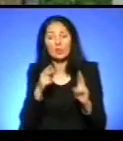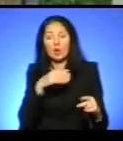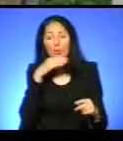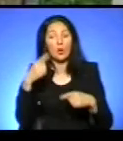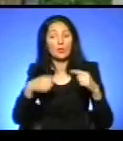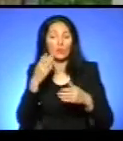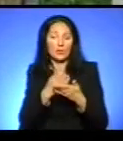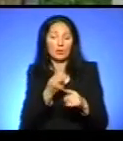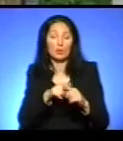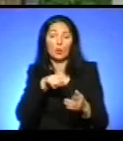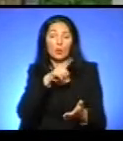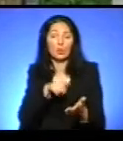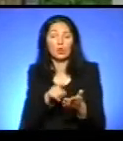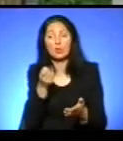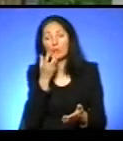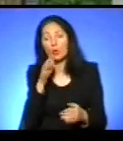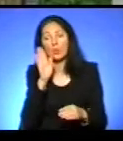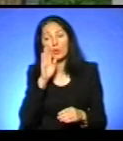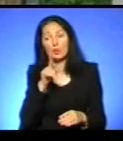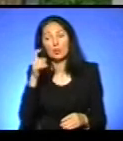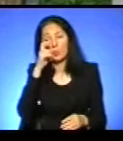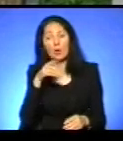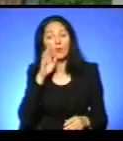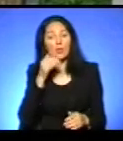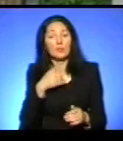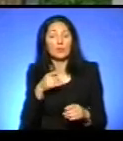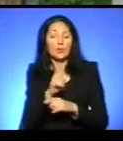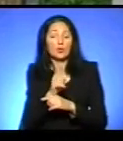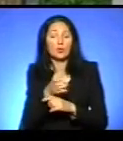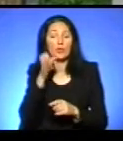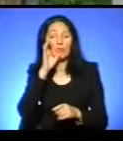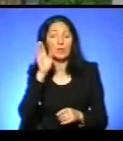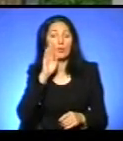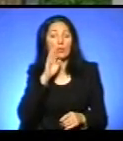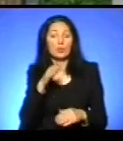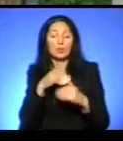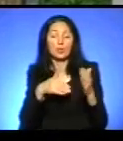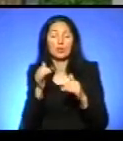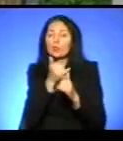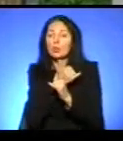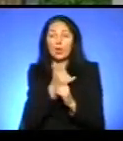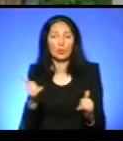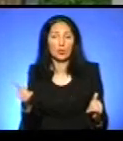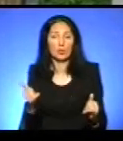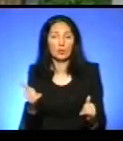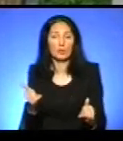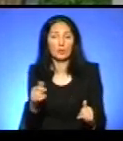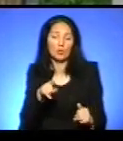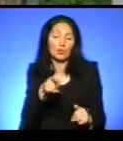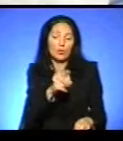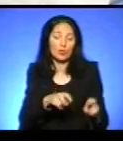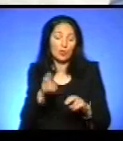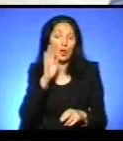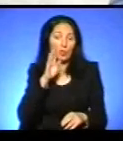є з того приводу, чи добра вода, чи не добра вода. Ну, в Тернополі пити воду практично неможливо. Через те ми шукаємо